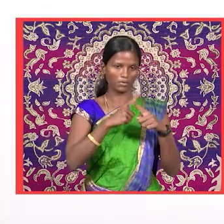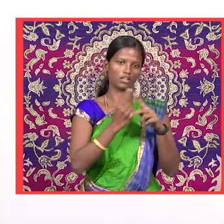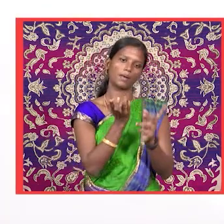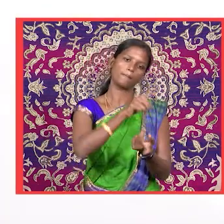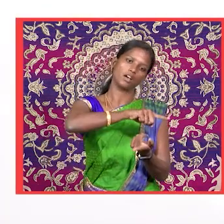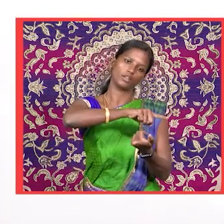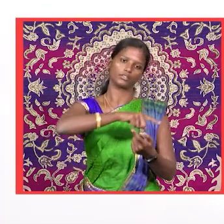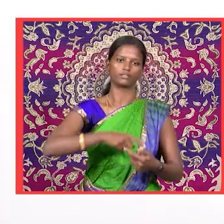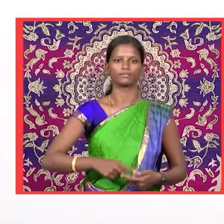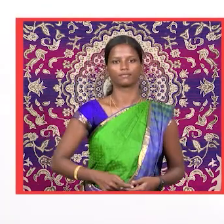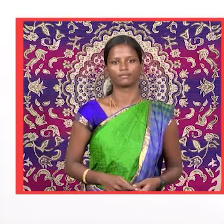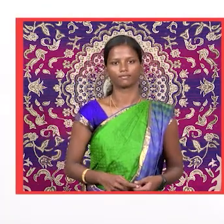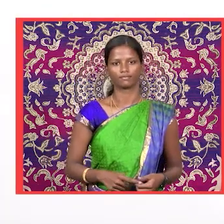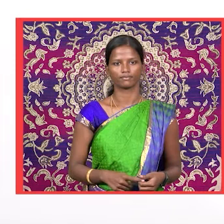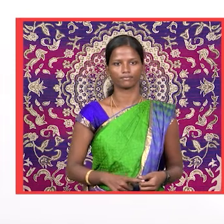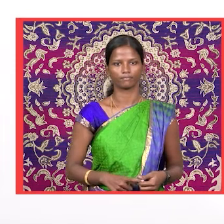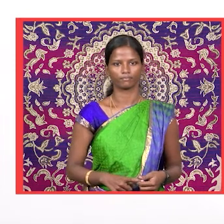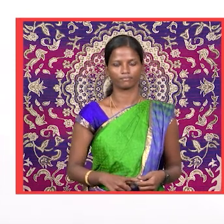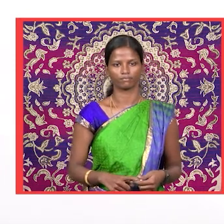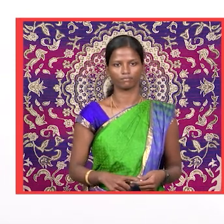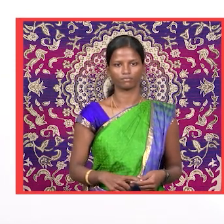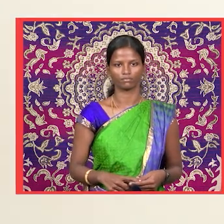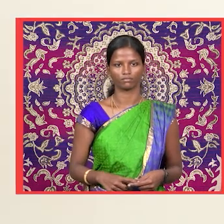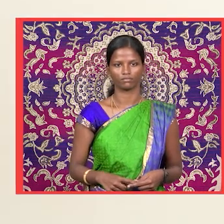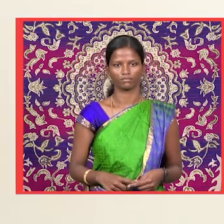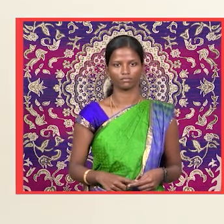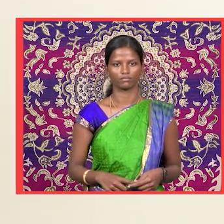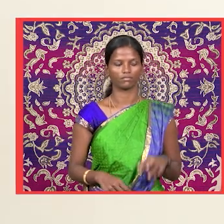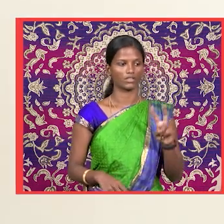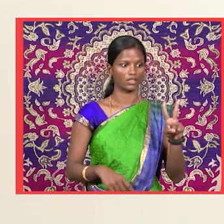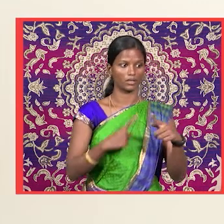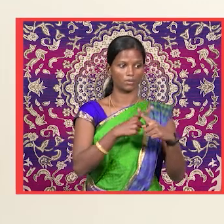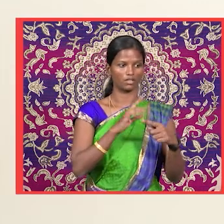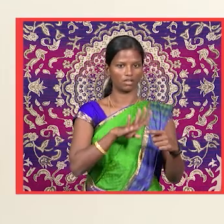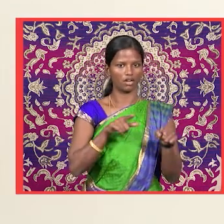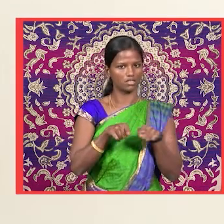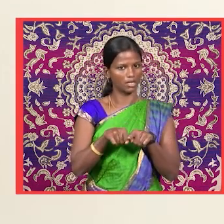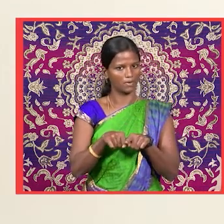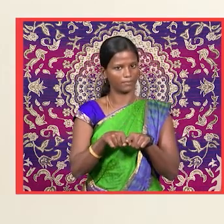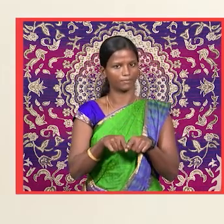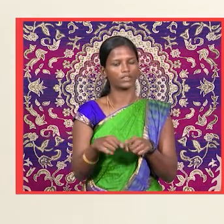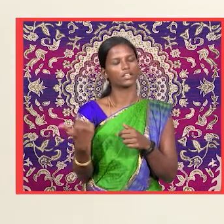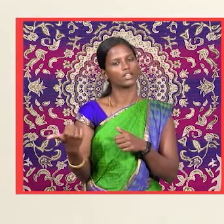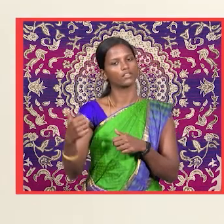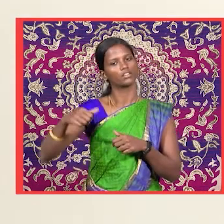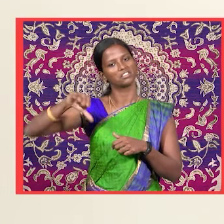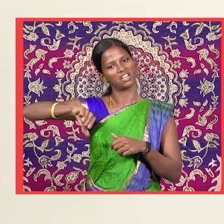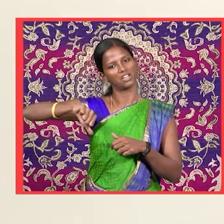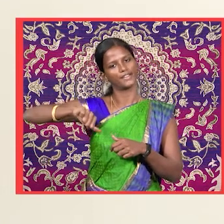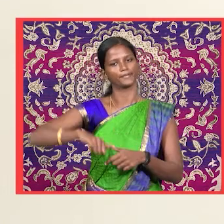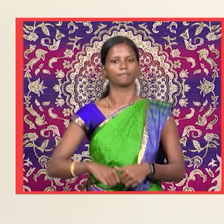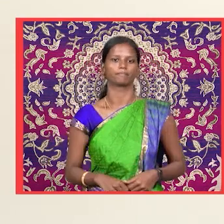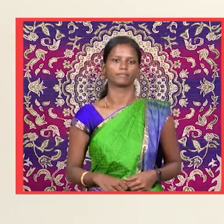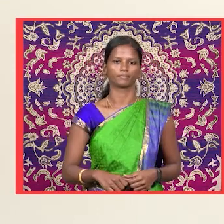பெருக்கலாக மாறும். அதாவது வகுத்தில் கூடிய ரெண்டு இடது புறம் வரும்போது பெருக்கலாக மாறும். ரெண்டு இன்ட்டு நாலு ஈக்குவல் டு நட்டம். ஸோ நட்டங்கிறது